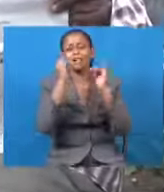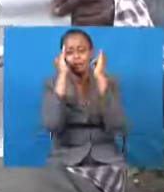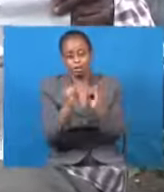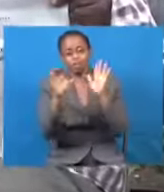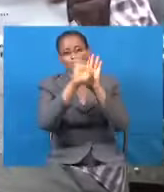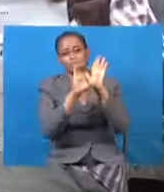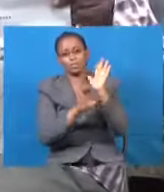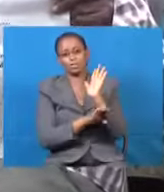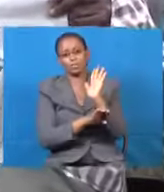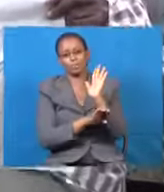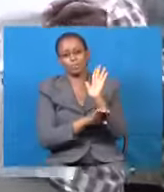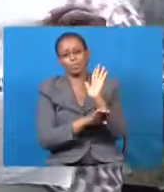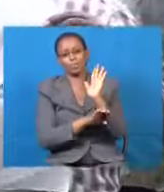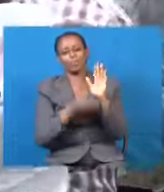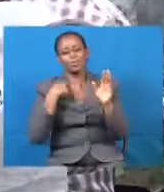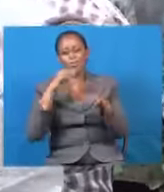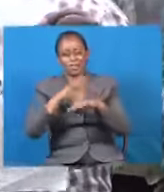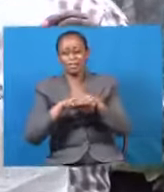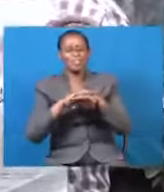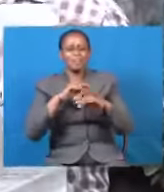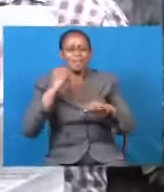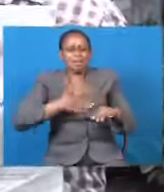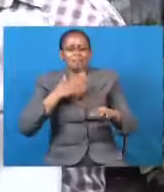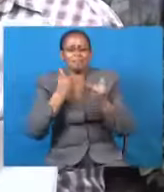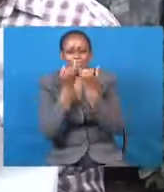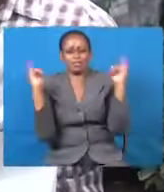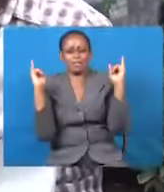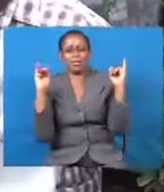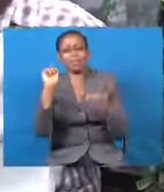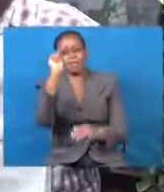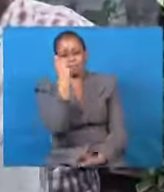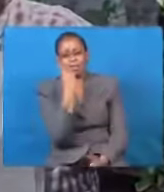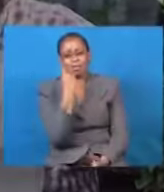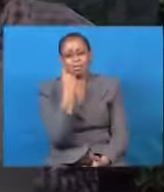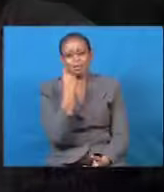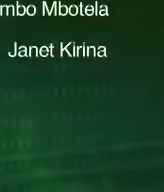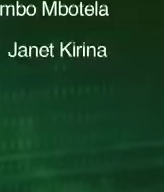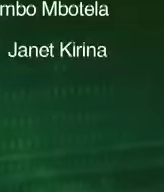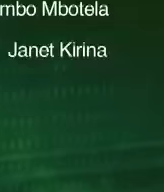tupate katiba mpia. Tufraie uhuru wetu wake.